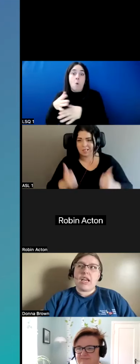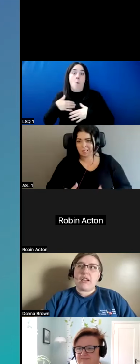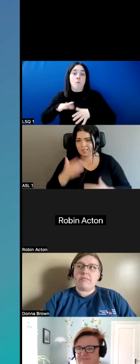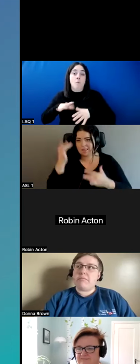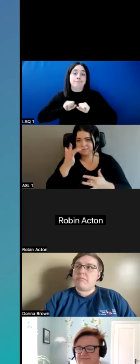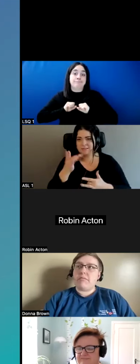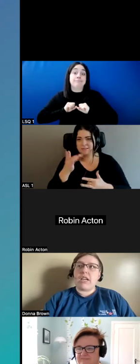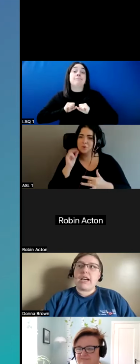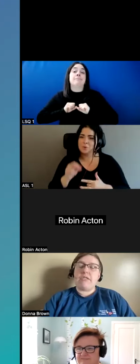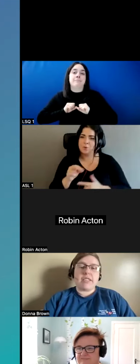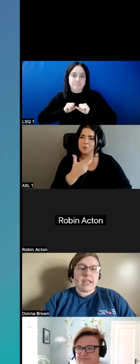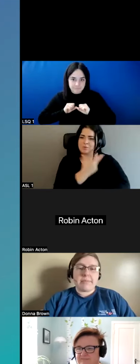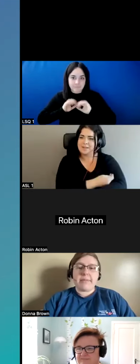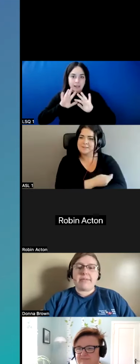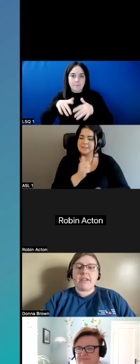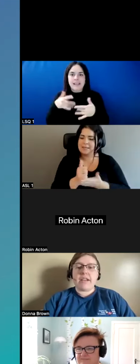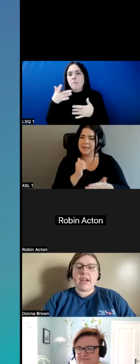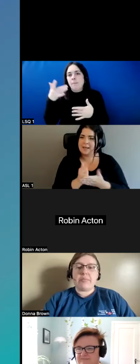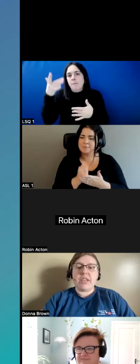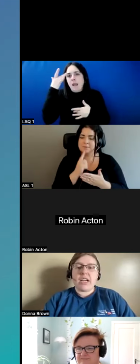Moi, j'ai attrapé la COVID une fois